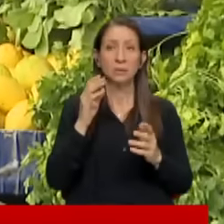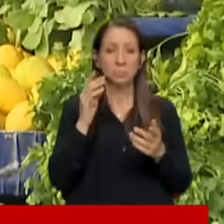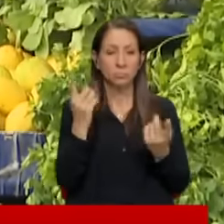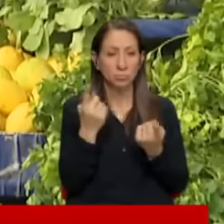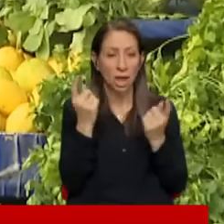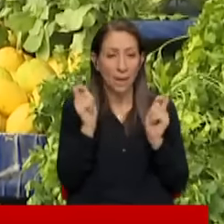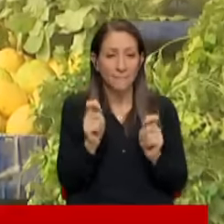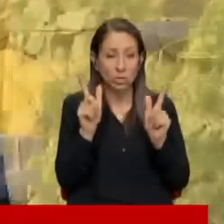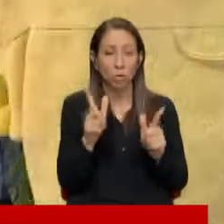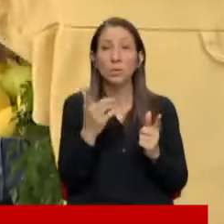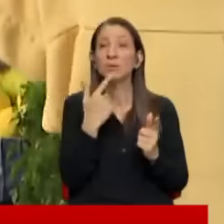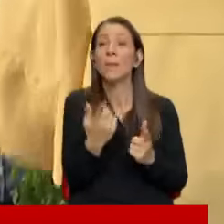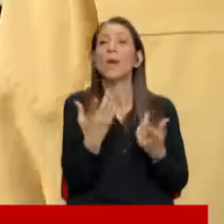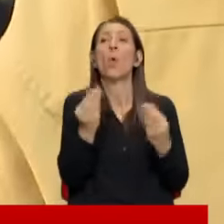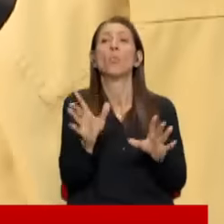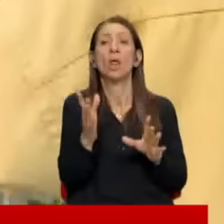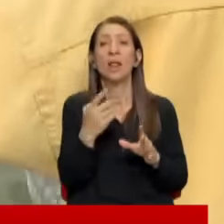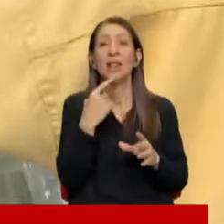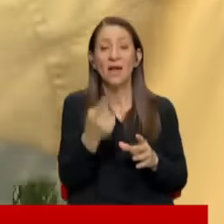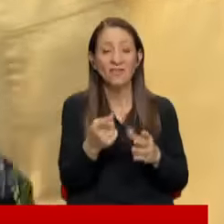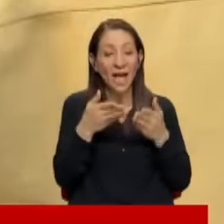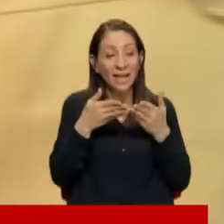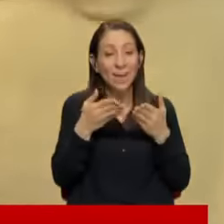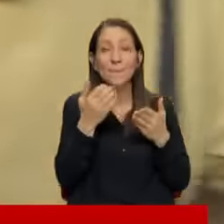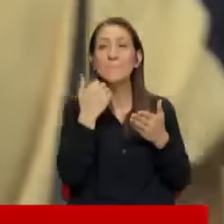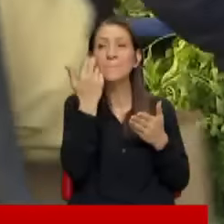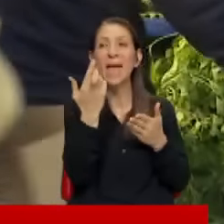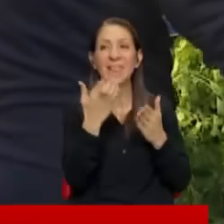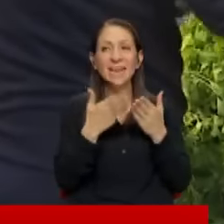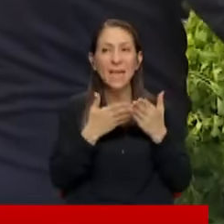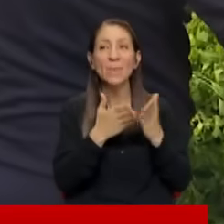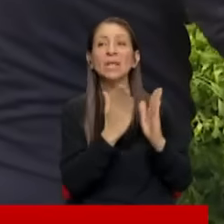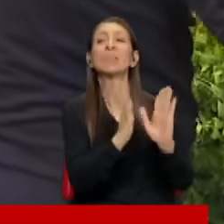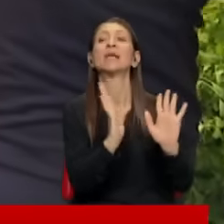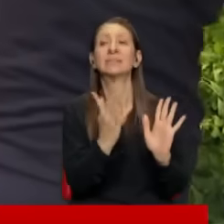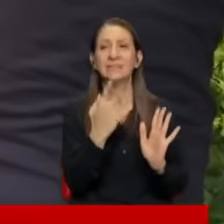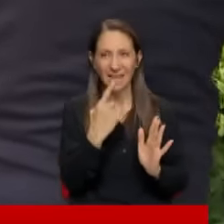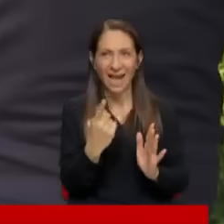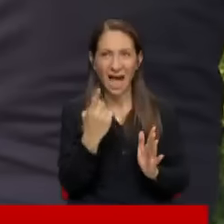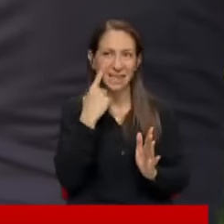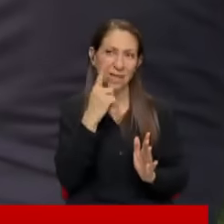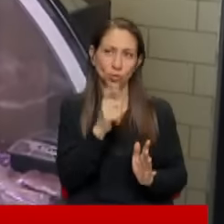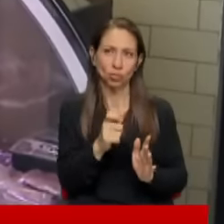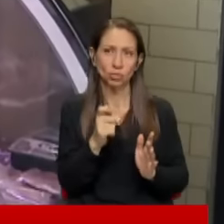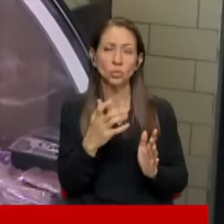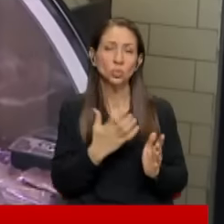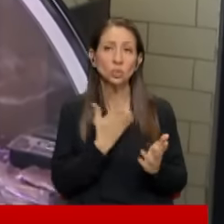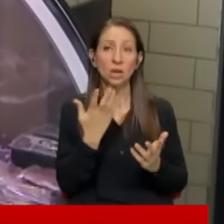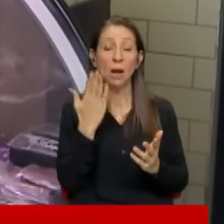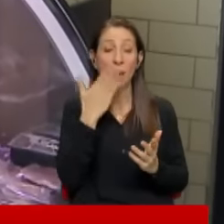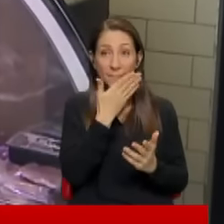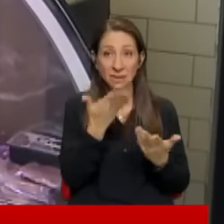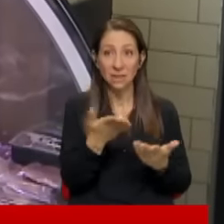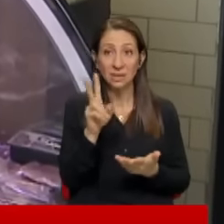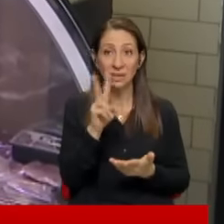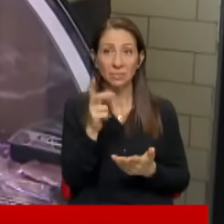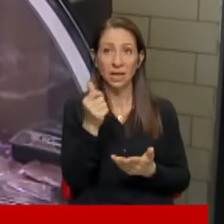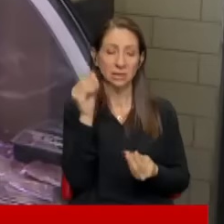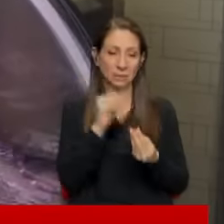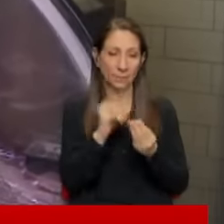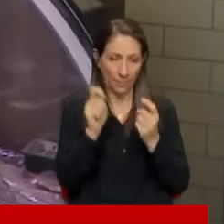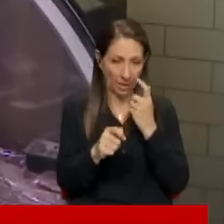bir şeyler yapmalar lazım. Derler ya, laf laf peynir gemisi yürümez misali. Hüsran. Ramazan geldi, 20 lira